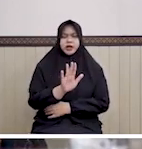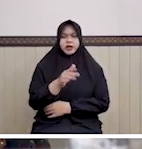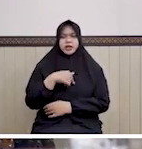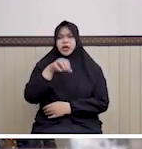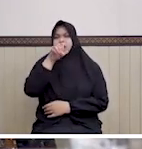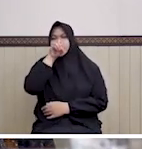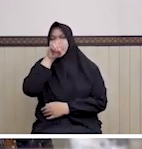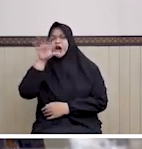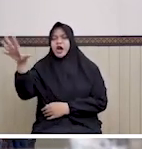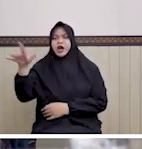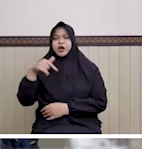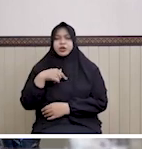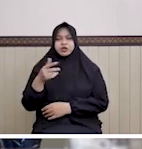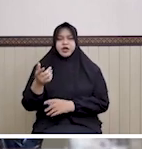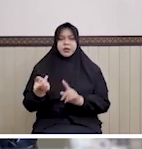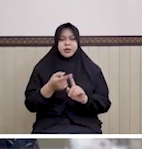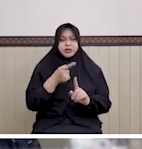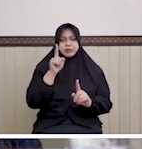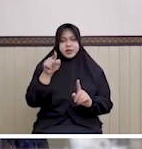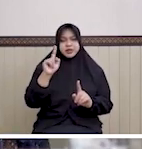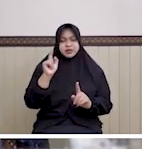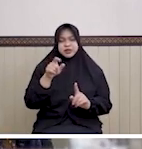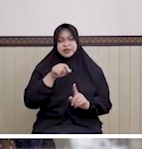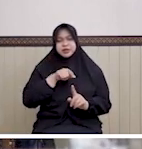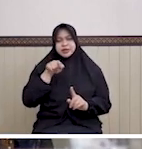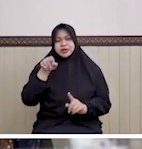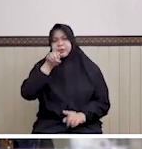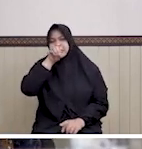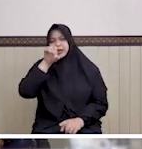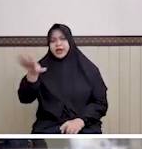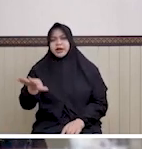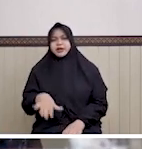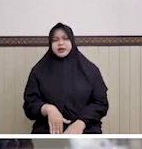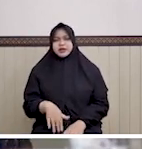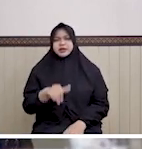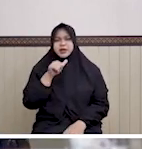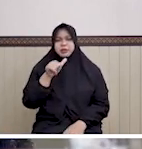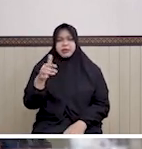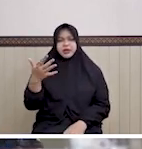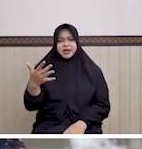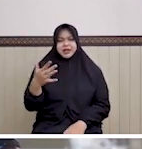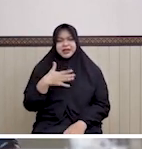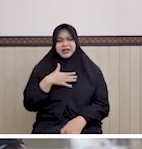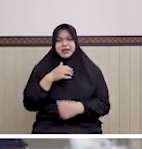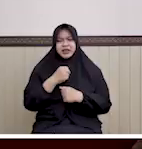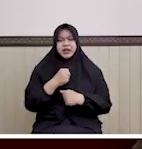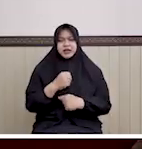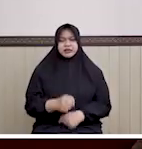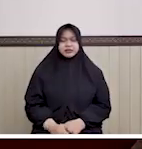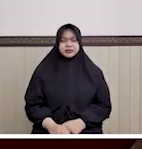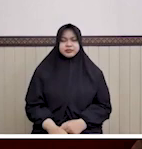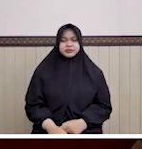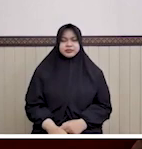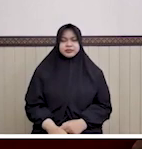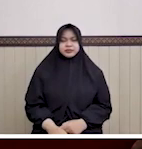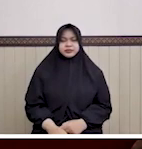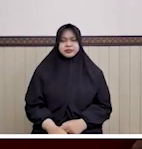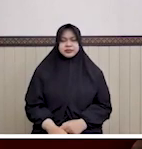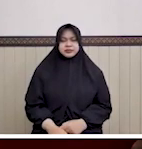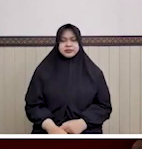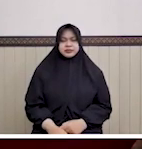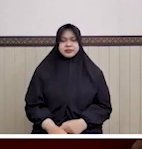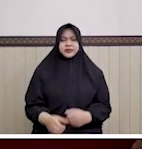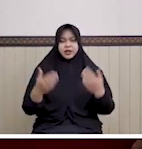berteriak kalau misalnya saya memaksa pasti dia berteriak Ya siapa sih akhirnya yang tahan gitu toh dengan